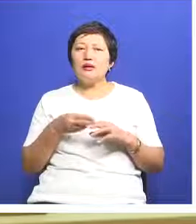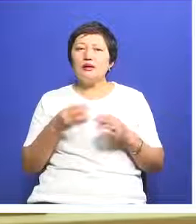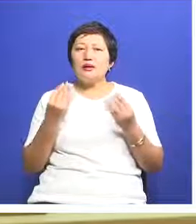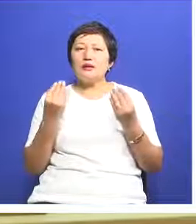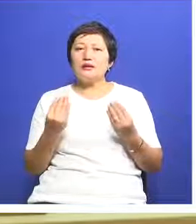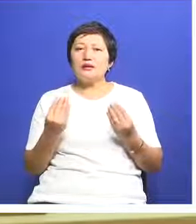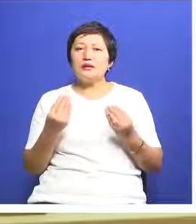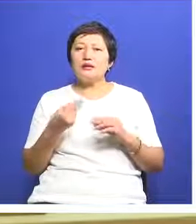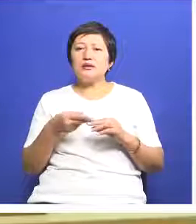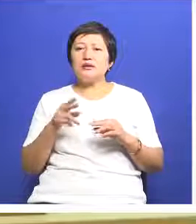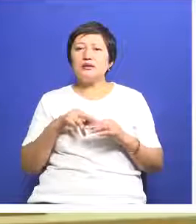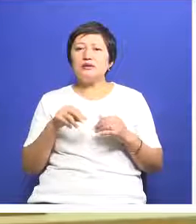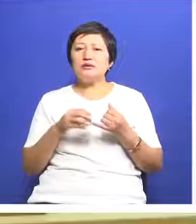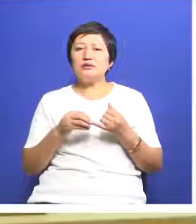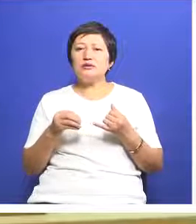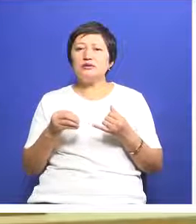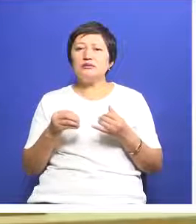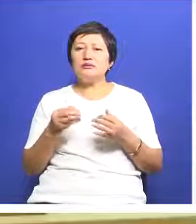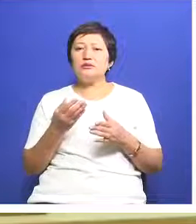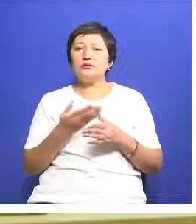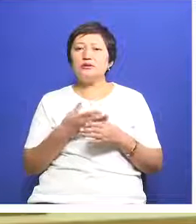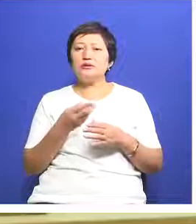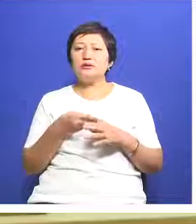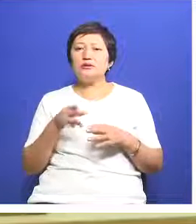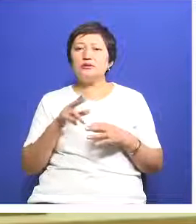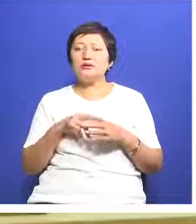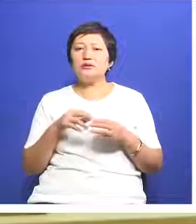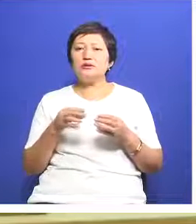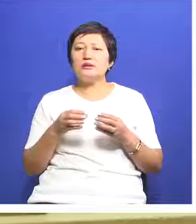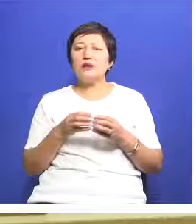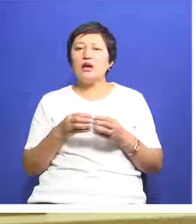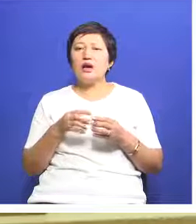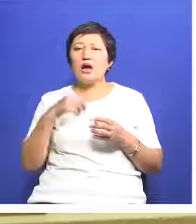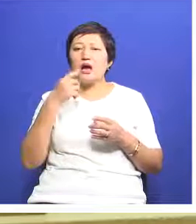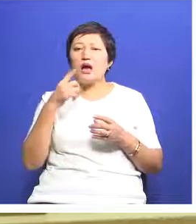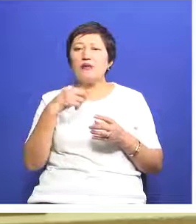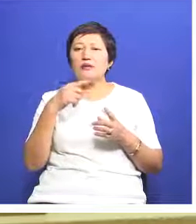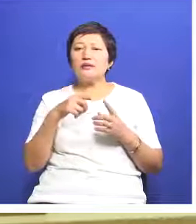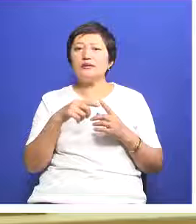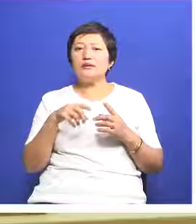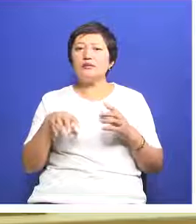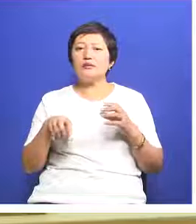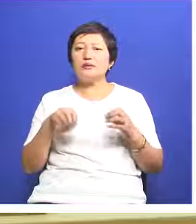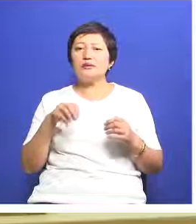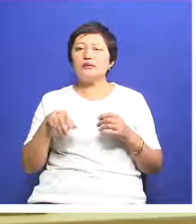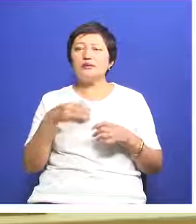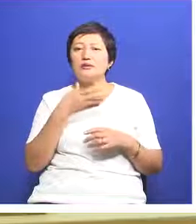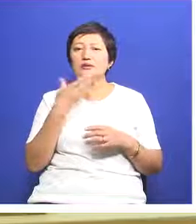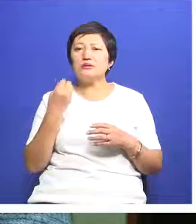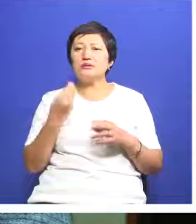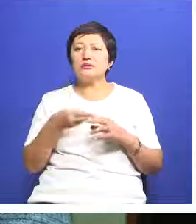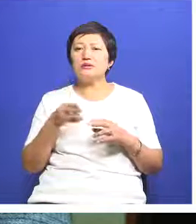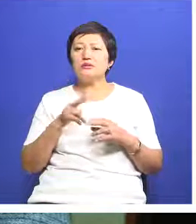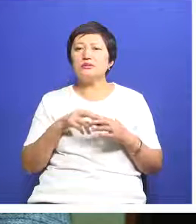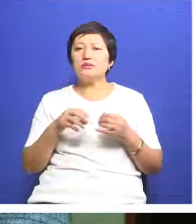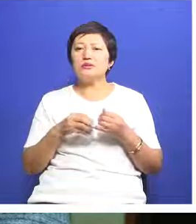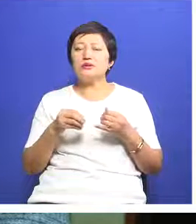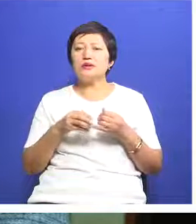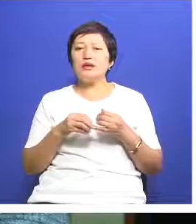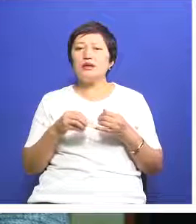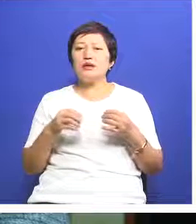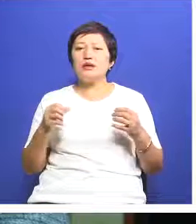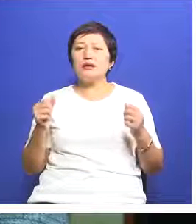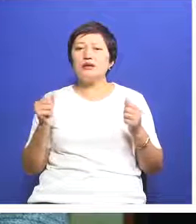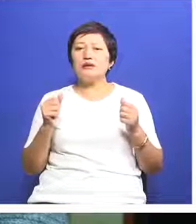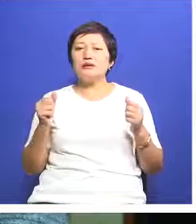Қазіргі таңға жерім жетеді. Ертең күні мынау қазір айтып отырмын, мақтадан басқа дақылдың бәрі жиналып бітеді. Осы жердің бәрін біз қысымен